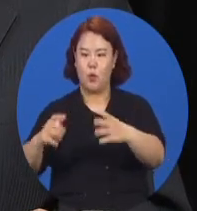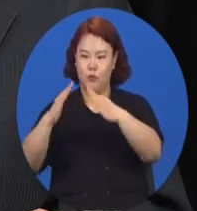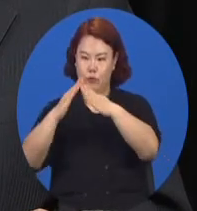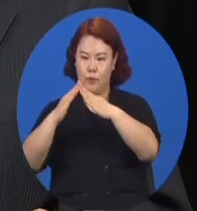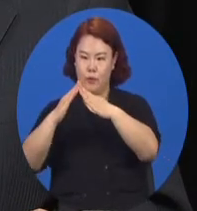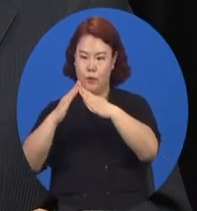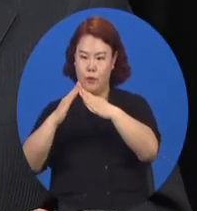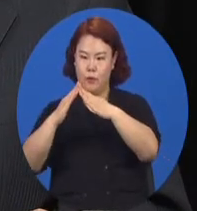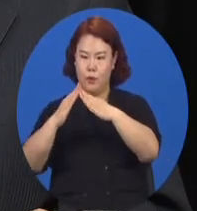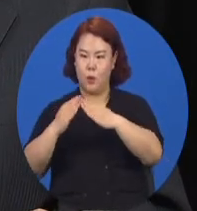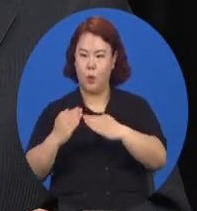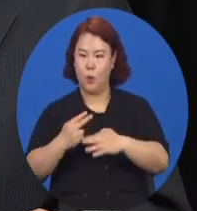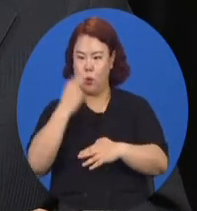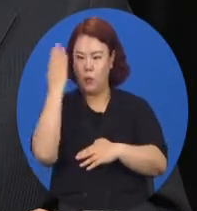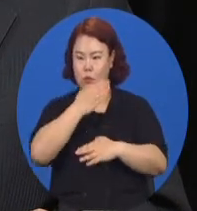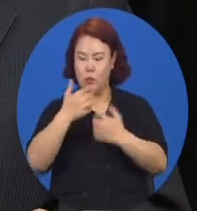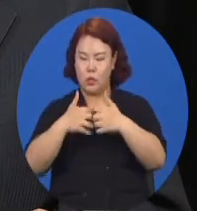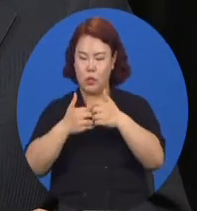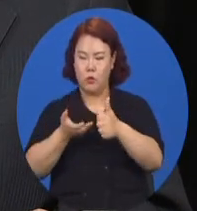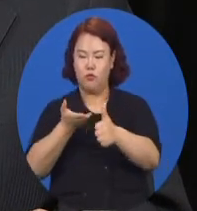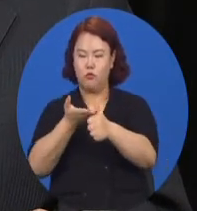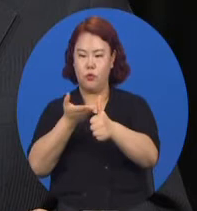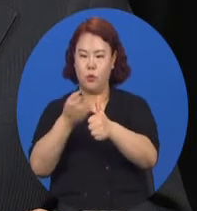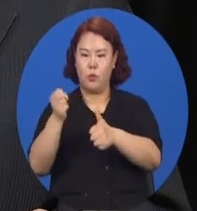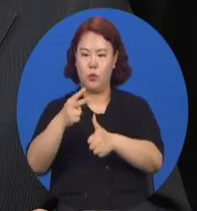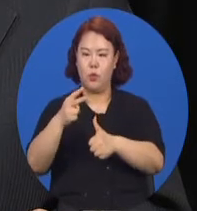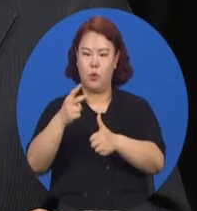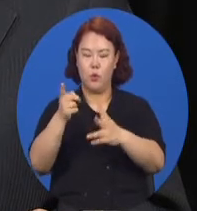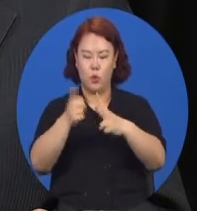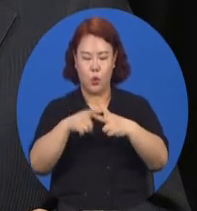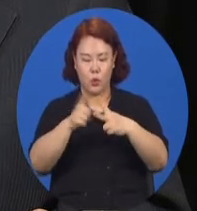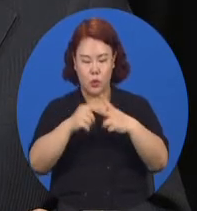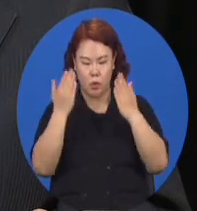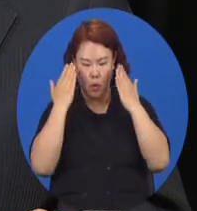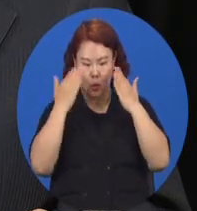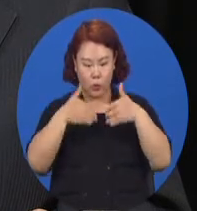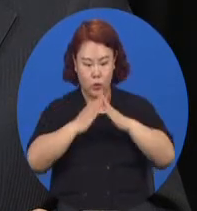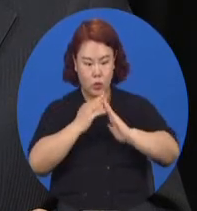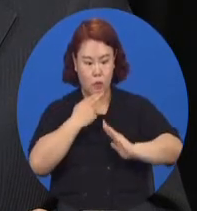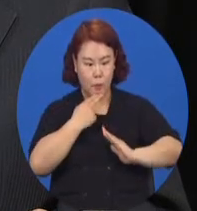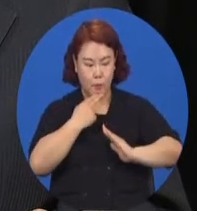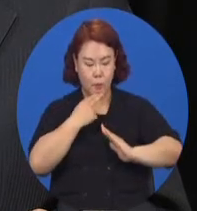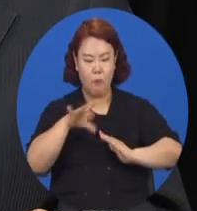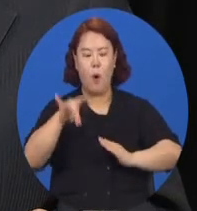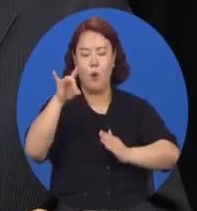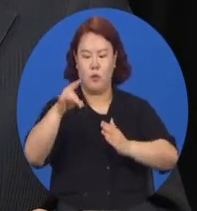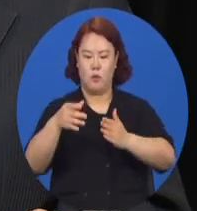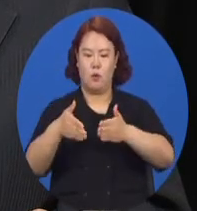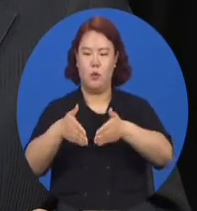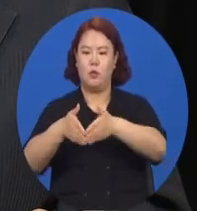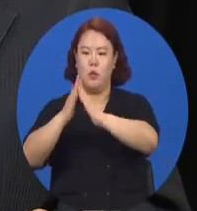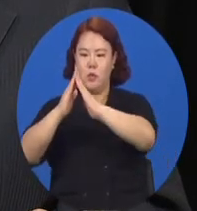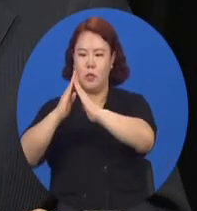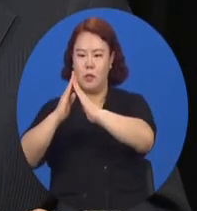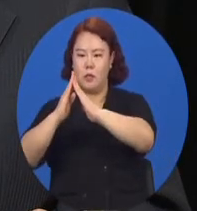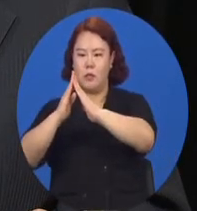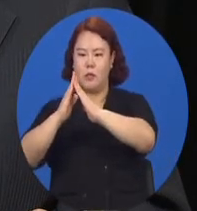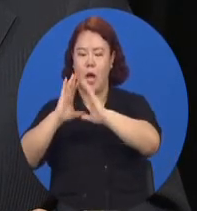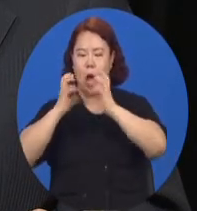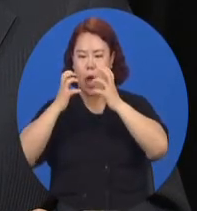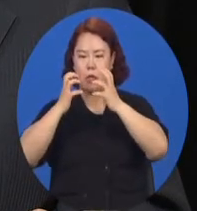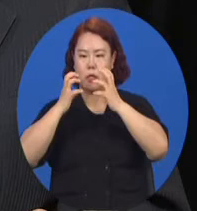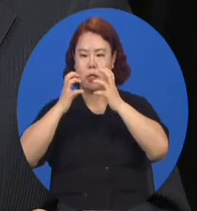주택에도 그걸 제공하는 것이고 유초 중고등학교에 설치되지 않은 데다가 우선 단기적으로는 공기청정기를 설치해서